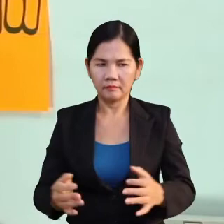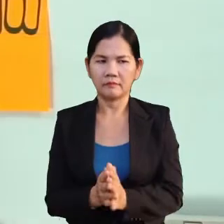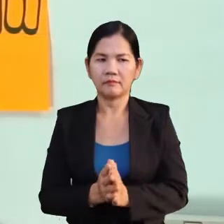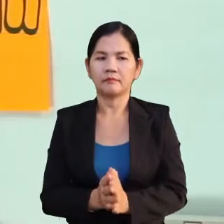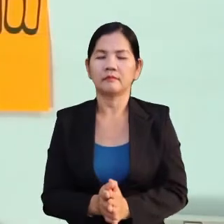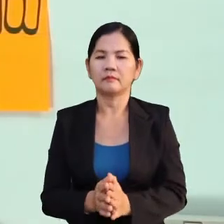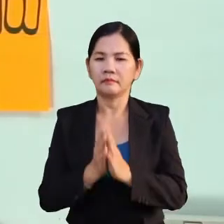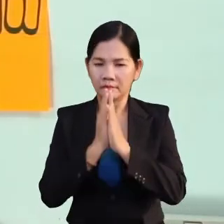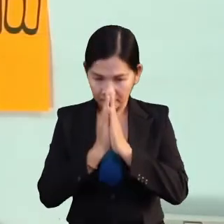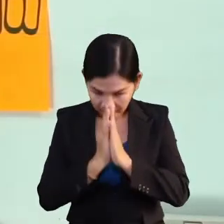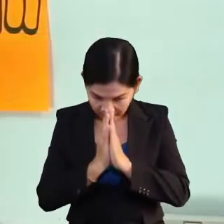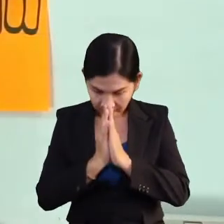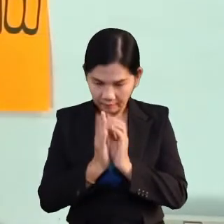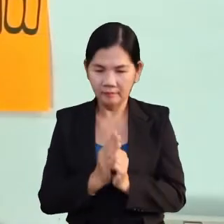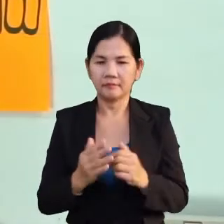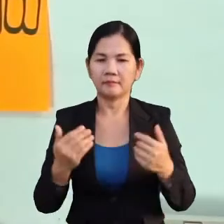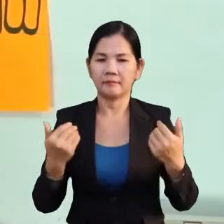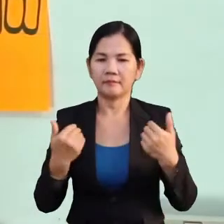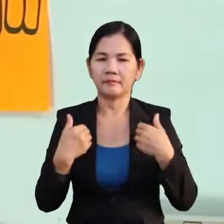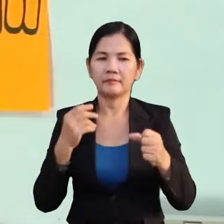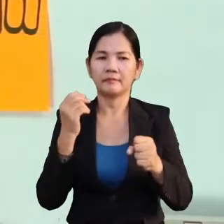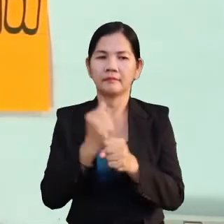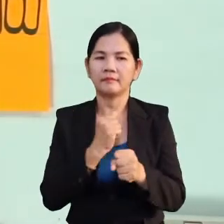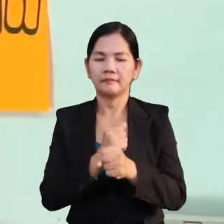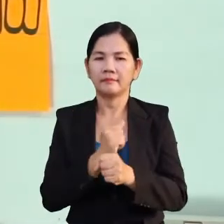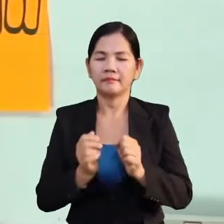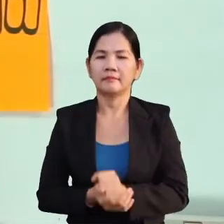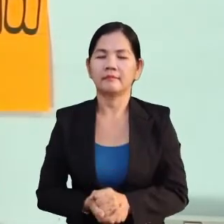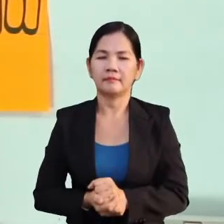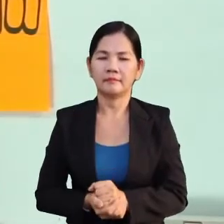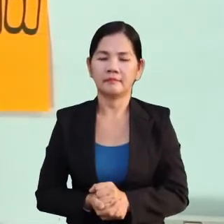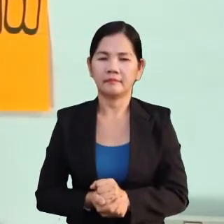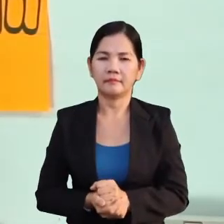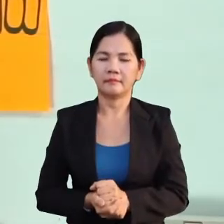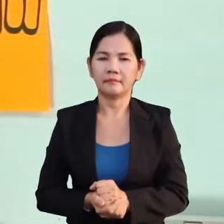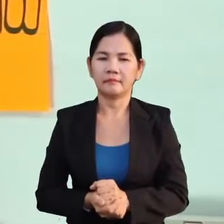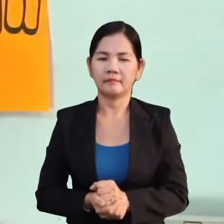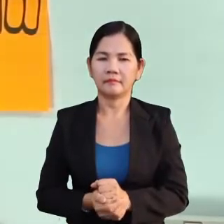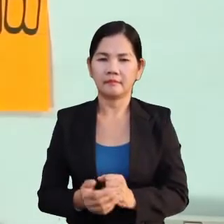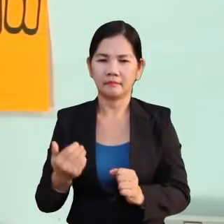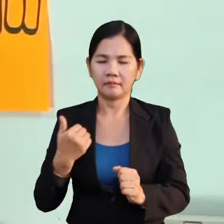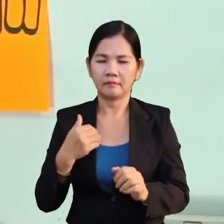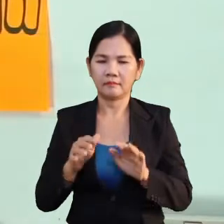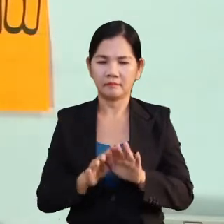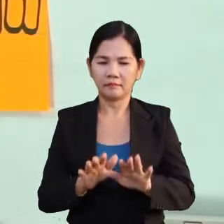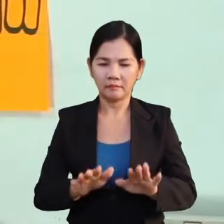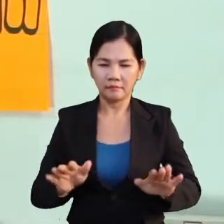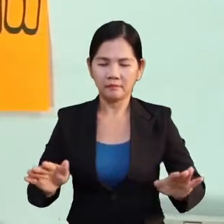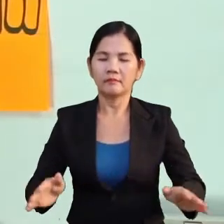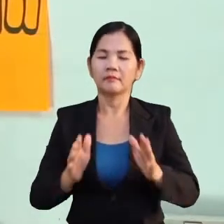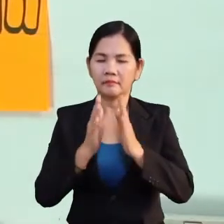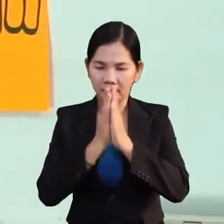នេះហ៎កុមារគាត់កំពុងធ្វើអ្វីកូនចាកុមារហ្នឹងគាត់កំពុង